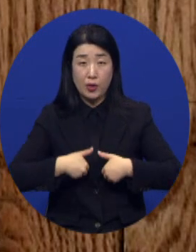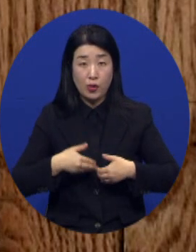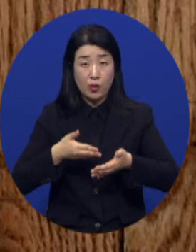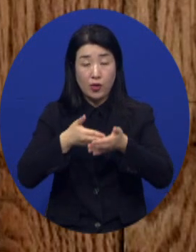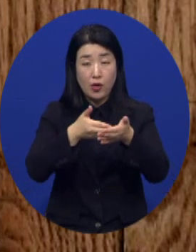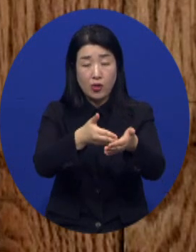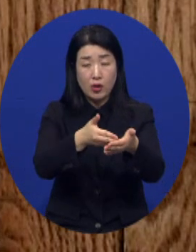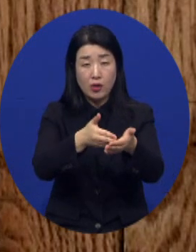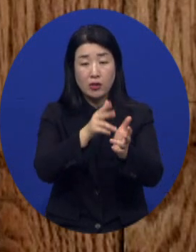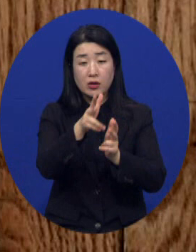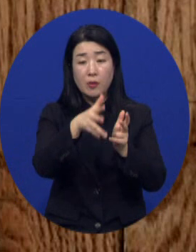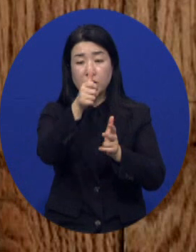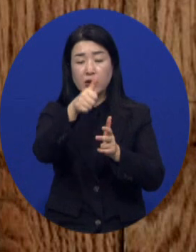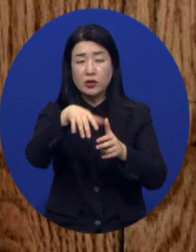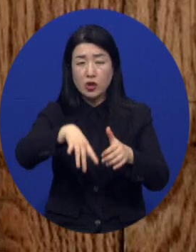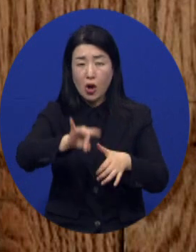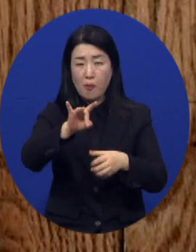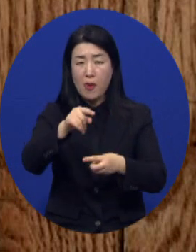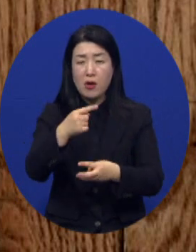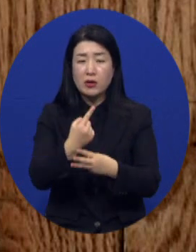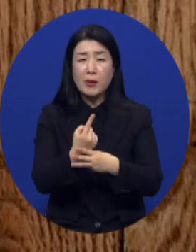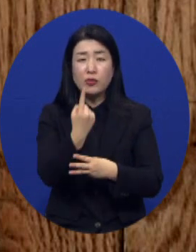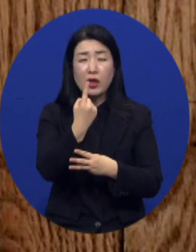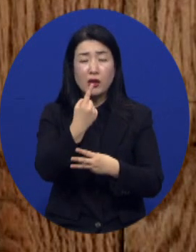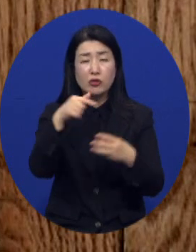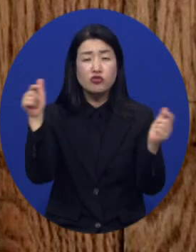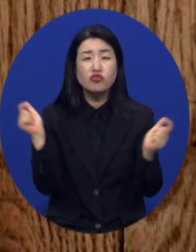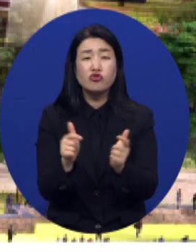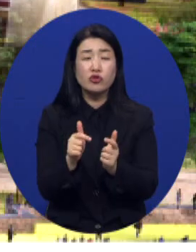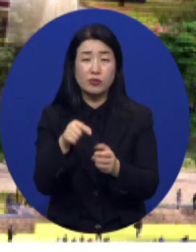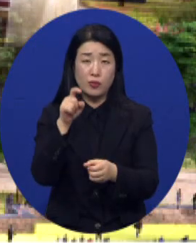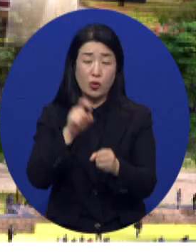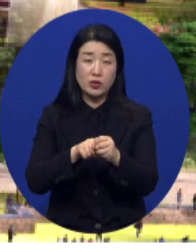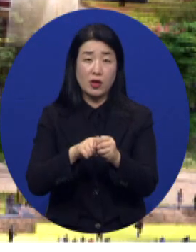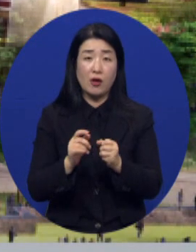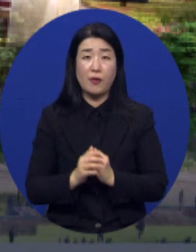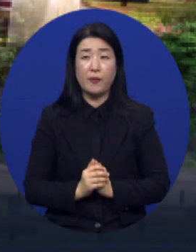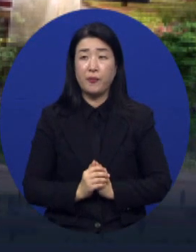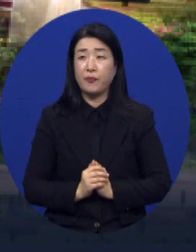당초 사업자가 약속한 계획보다 3분의 1이 줄어든 규모입니다